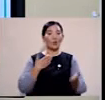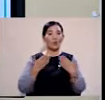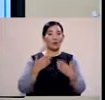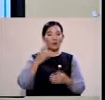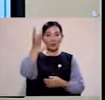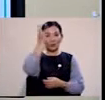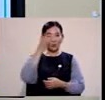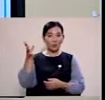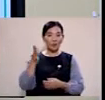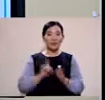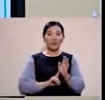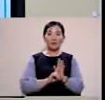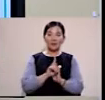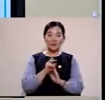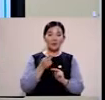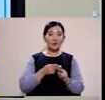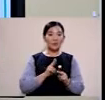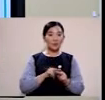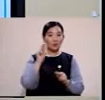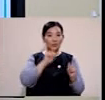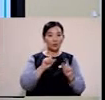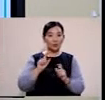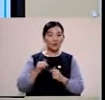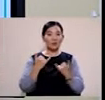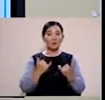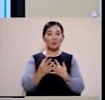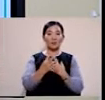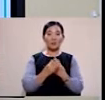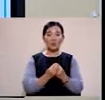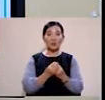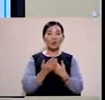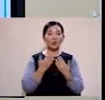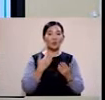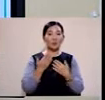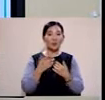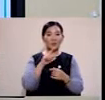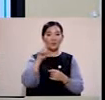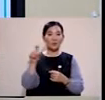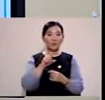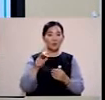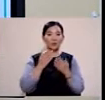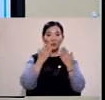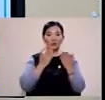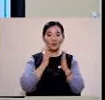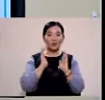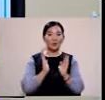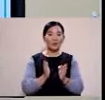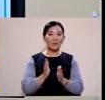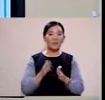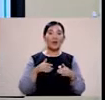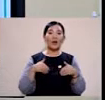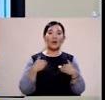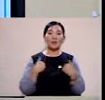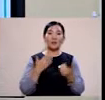odobi. Keling, aziz o'quvchilar, siz bilan birgalikda suhbat matnini o'qishga harakat qilamiz.